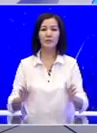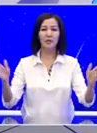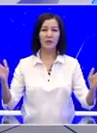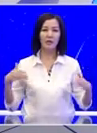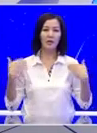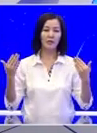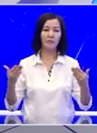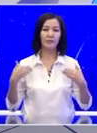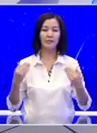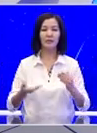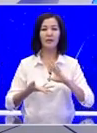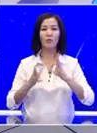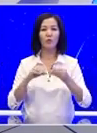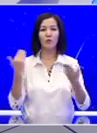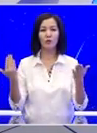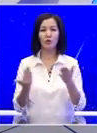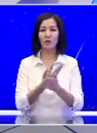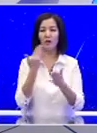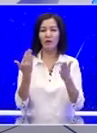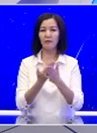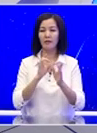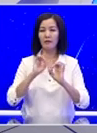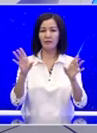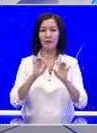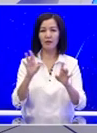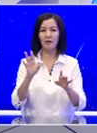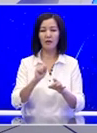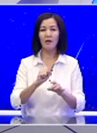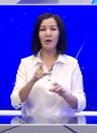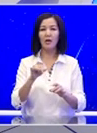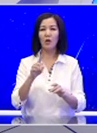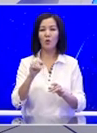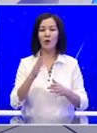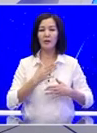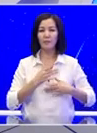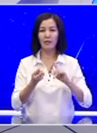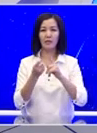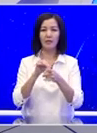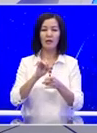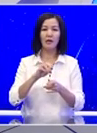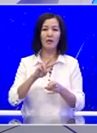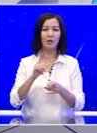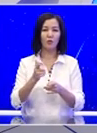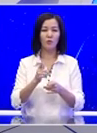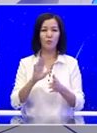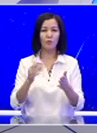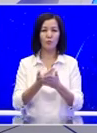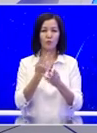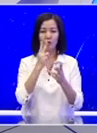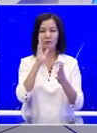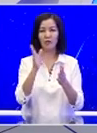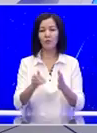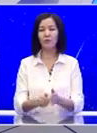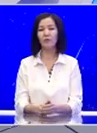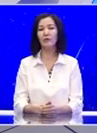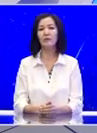армысыздар, аймақтың бастарнасының тікелей эфирінде қорытынды жаңалықтар студияда ақпараттар легімен Гауһар Мұса, сурд аудармада Айгүл Жұмаш қызы. Қымбатты